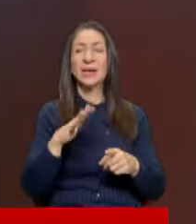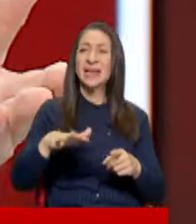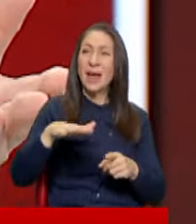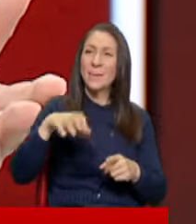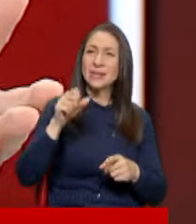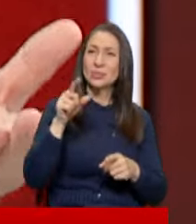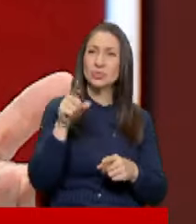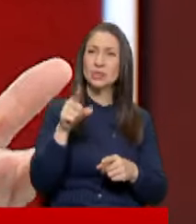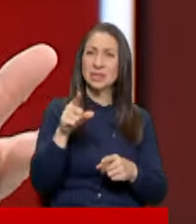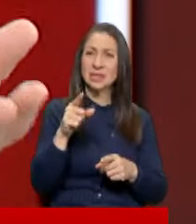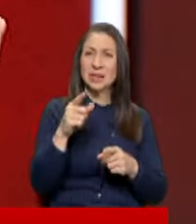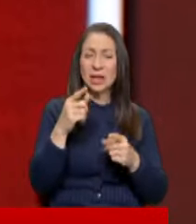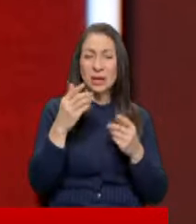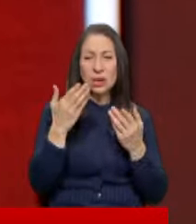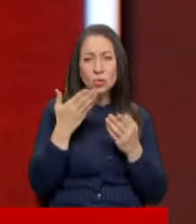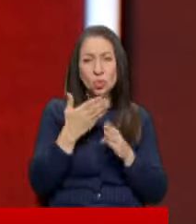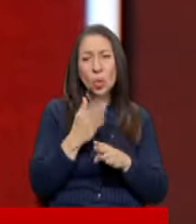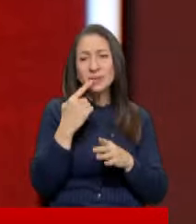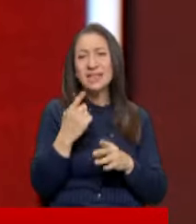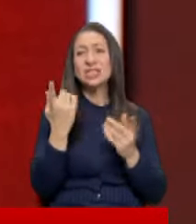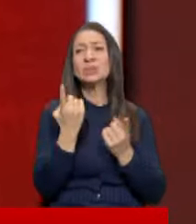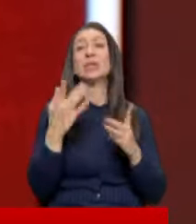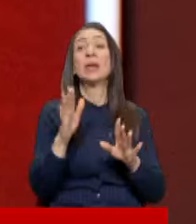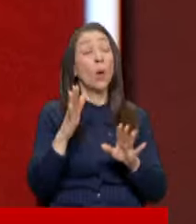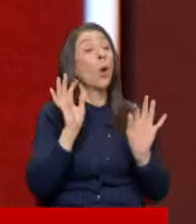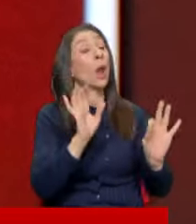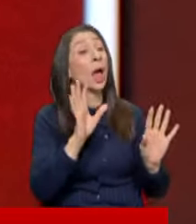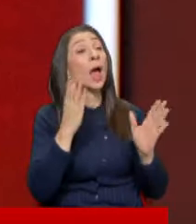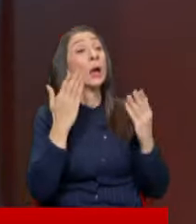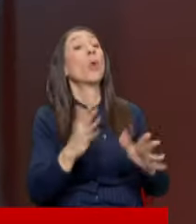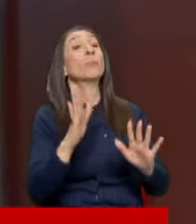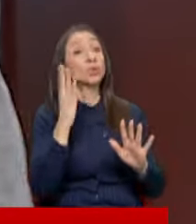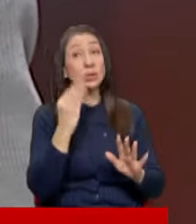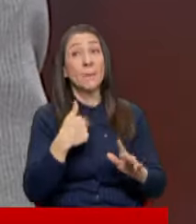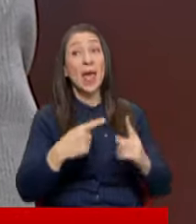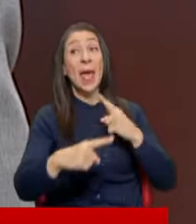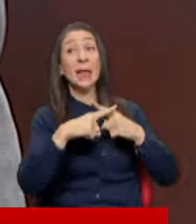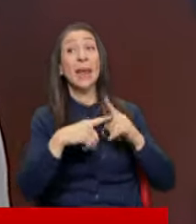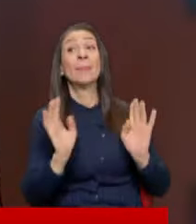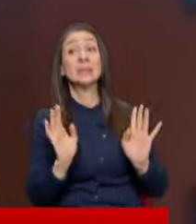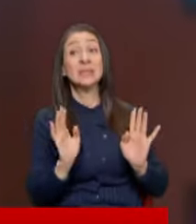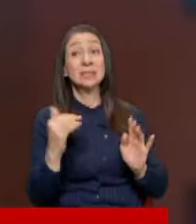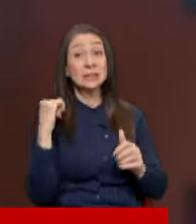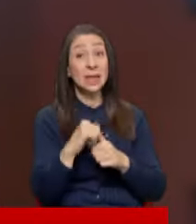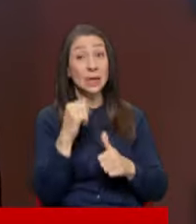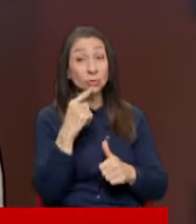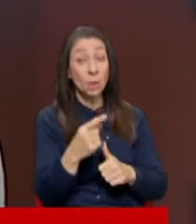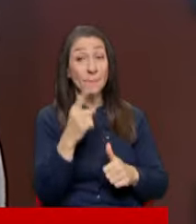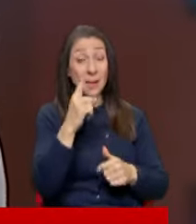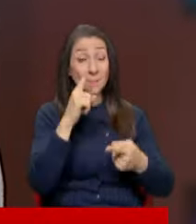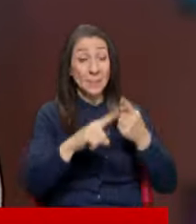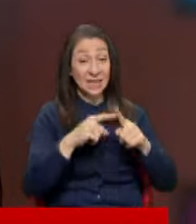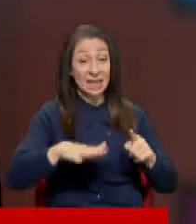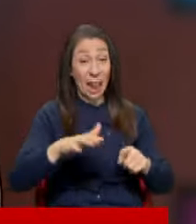merkezin Bunlar hani böyle Tasvip ettiği şeyler değil Tasvip ettiği şeylerdir Çünkü etmemiş olsa Meral Akşener beni engellemez tekrar söylüyorum Bir